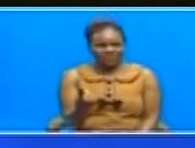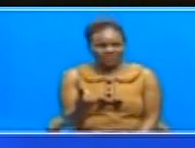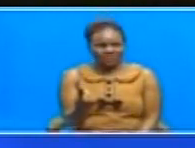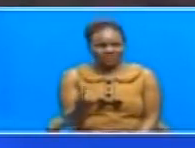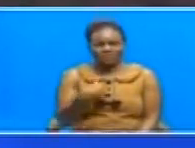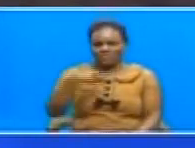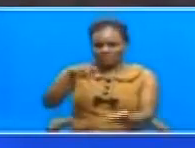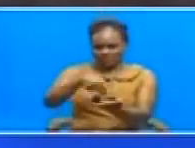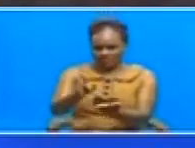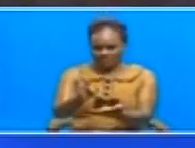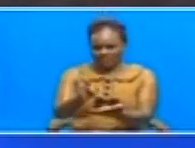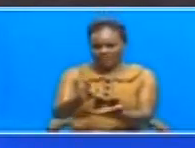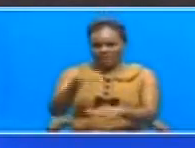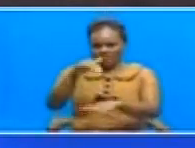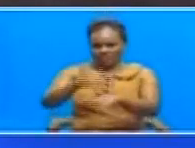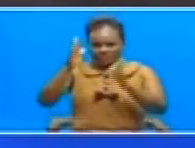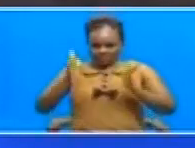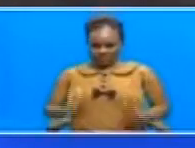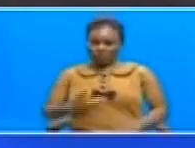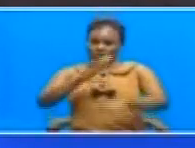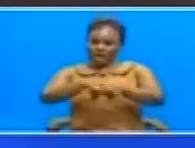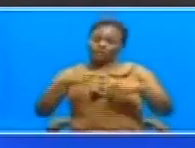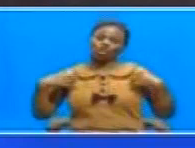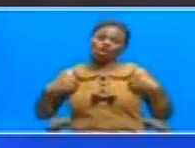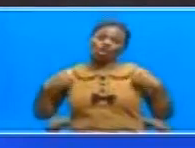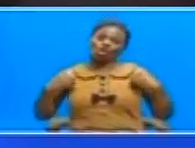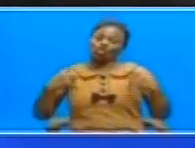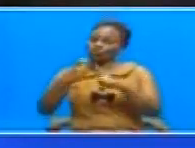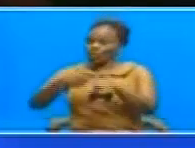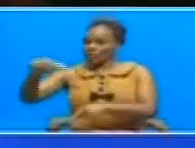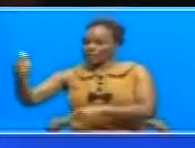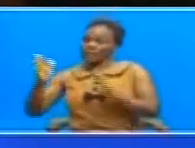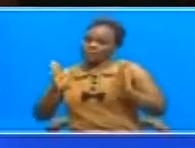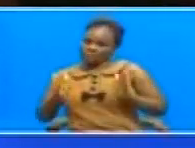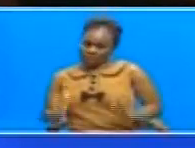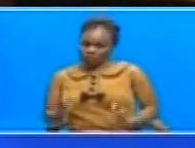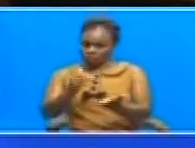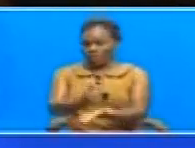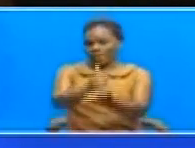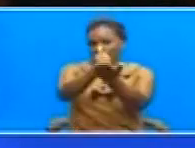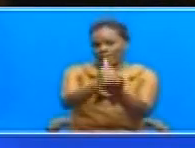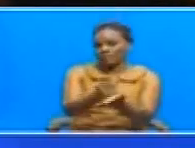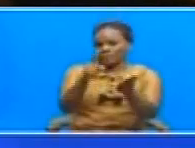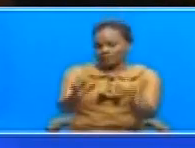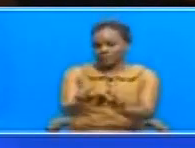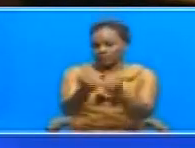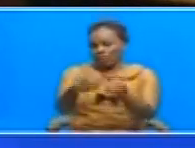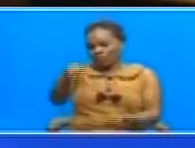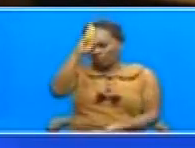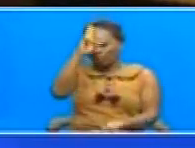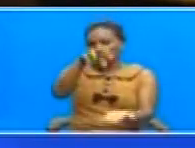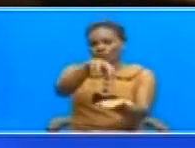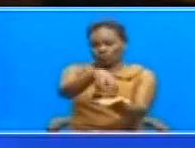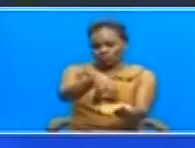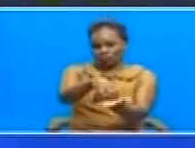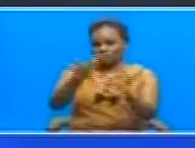Nalipa Hela. Mwathiriwa alipata nguo za kujistiri kutoka kwa msamaria mwema, huku tukio hilo likiachiwa maafisa wa kituo